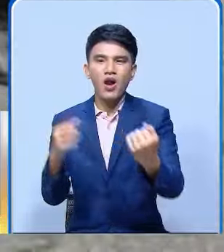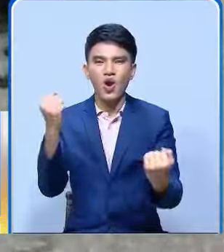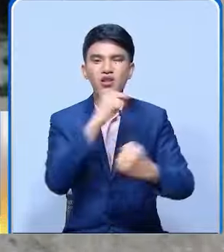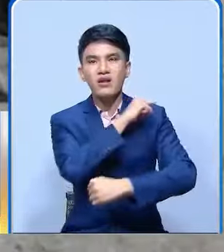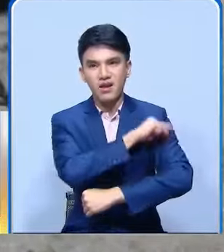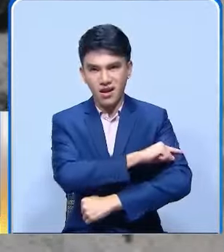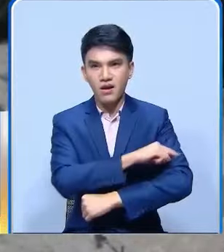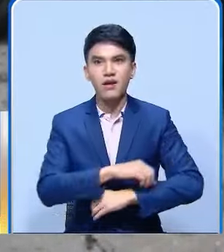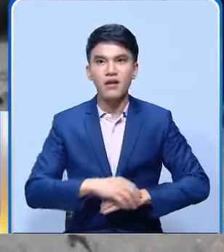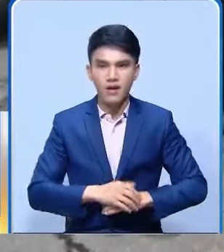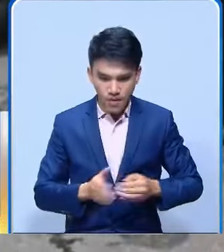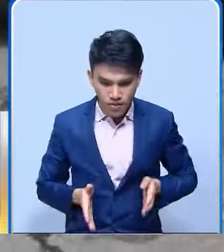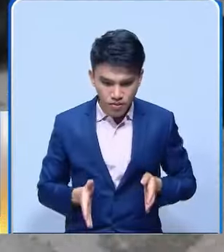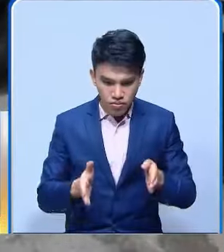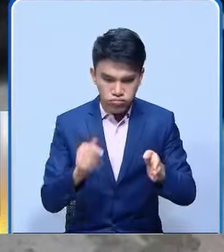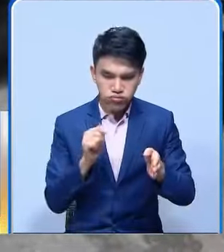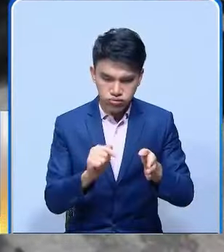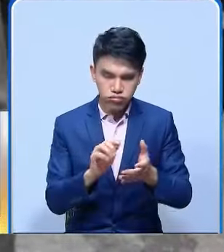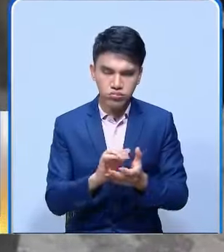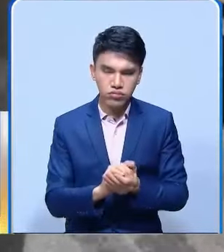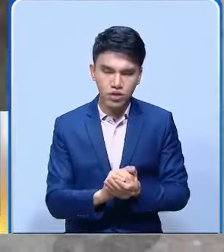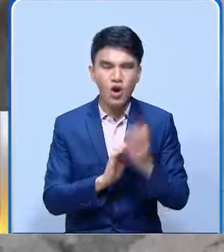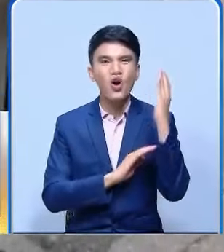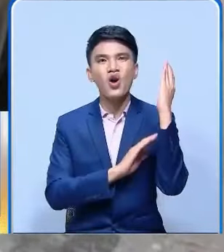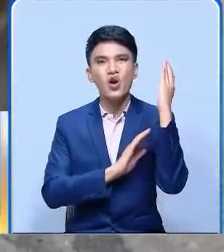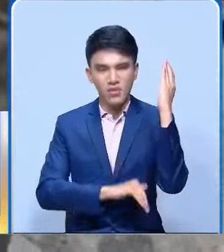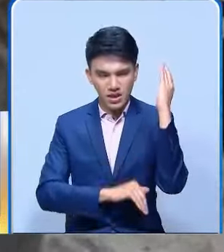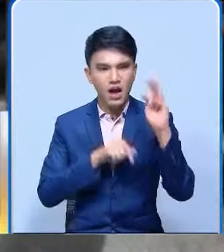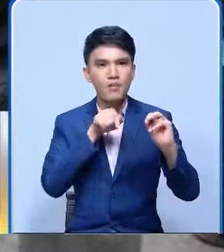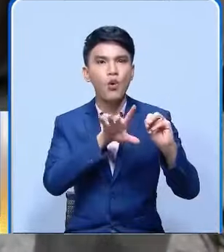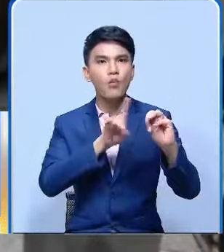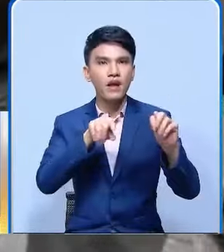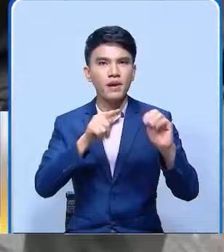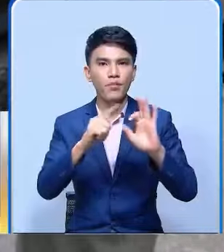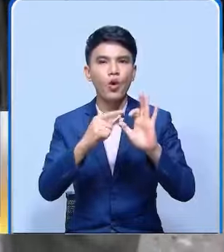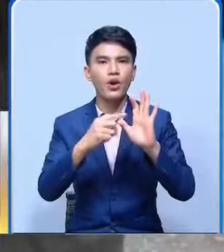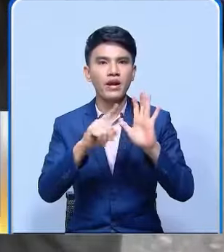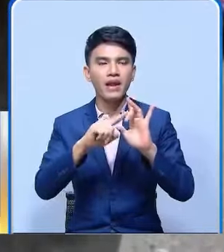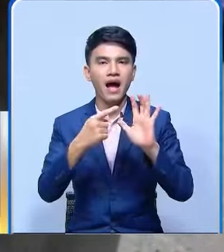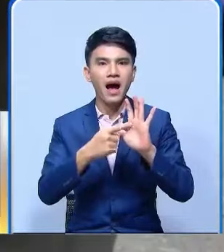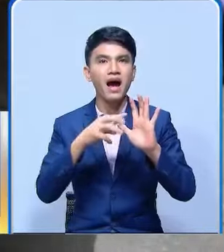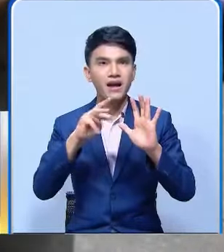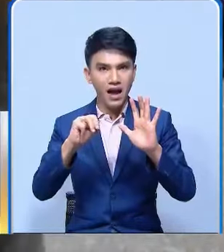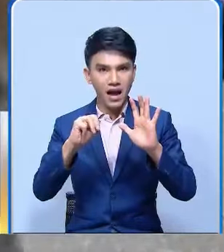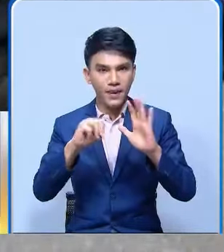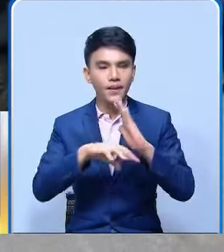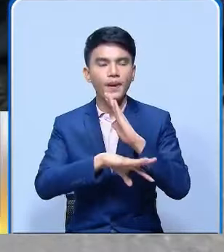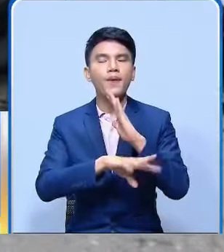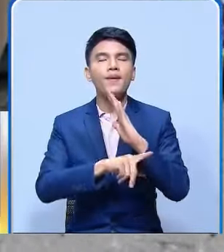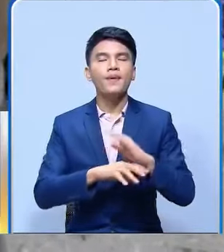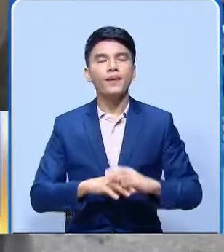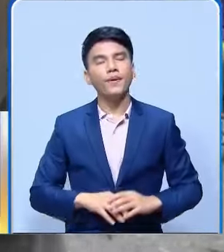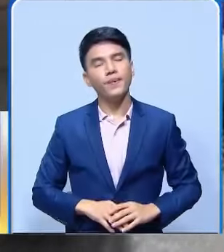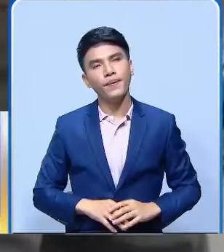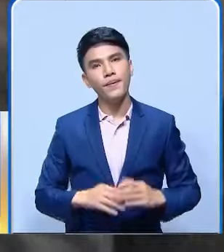ที่ขับอยู่บนถนนสายเพชรเกษมขาล่องใต้ในพื้นที่หมู่ที่8ตำบลท่าข้ามอำเภอท่าแซะจังหวัดชุมพร